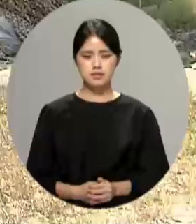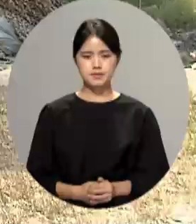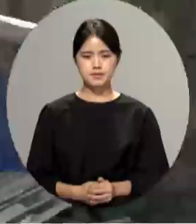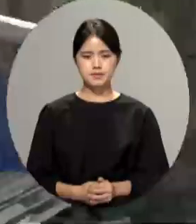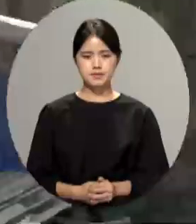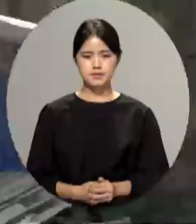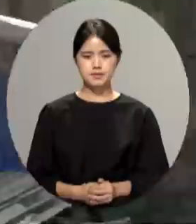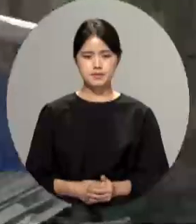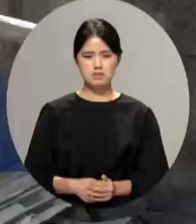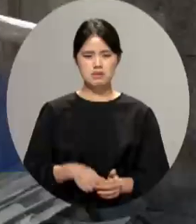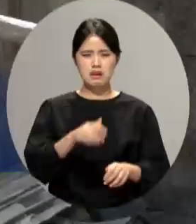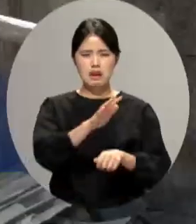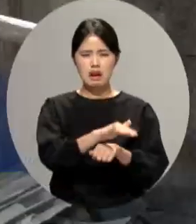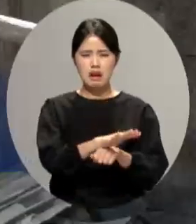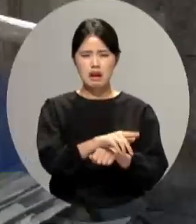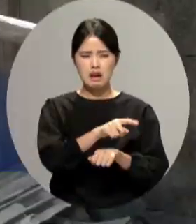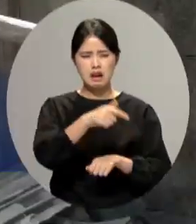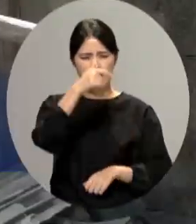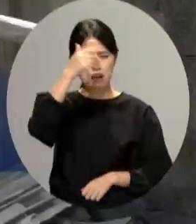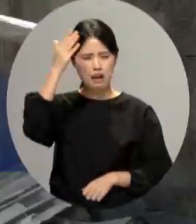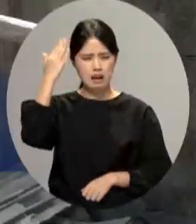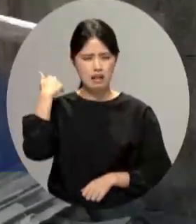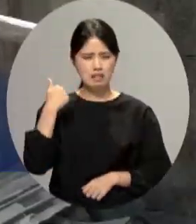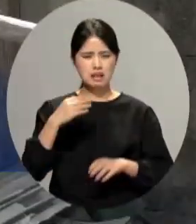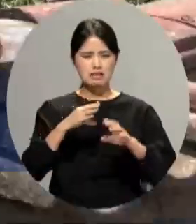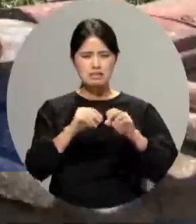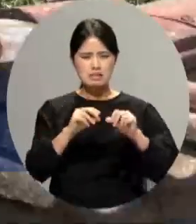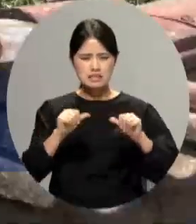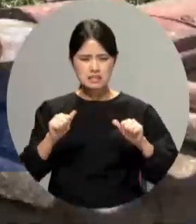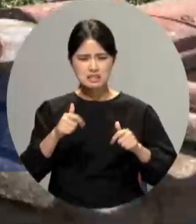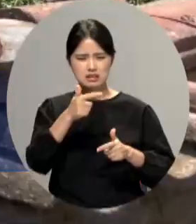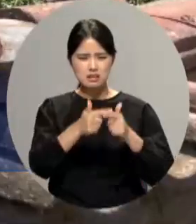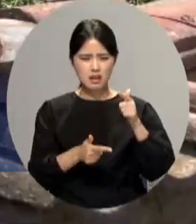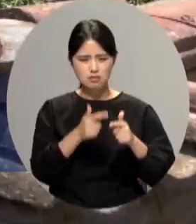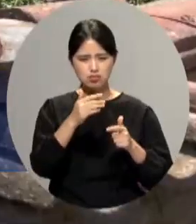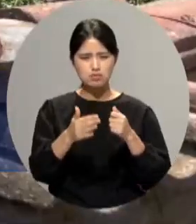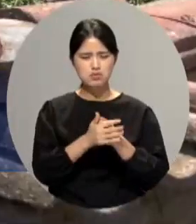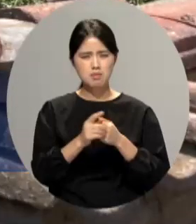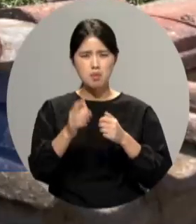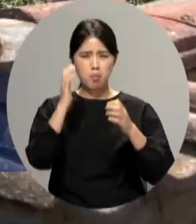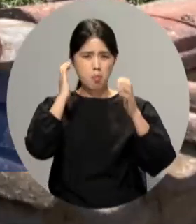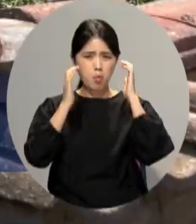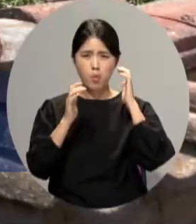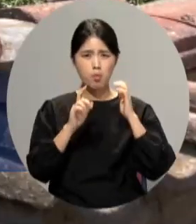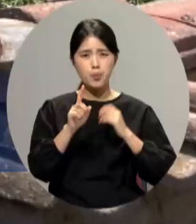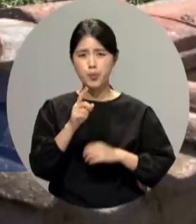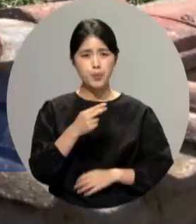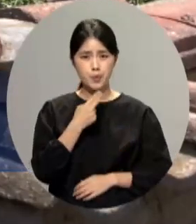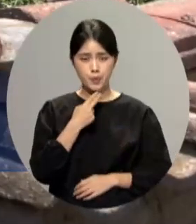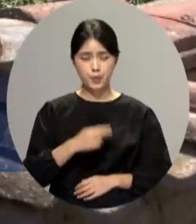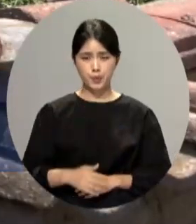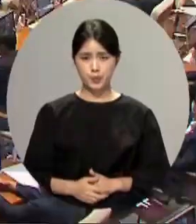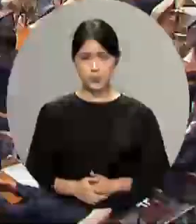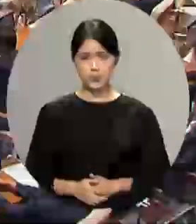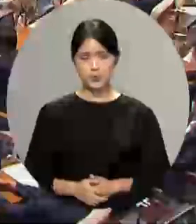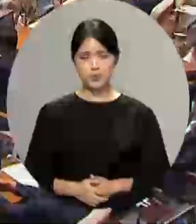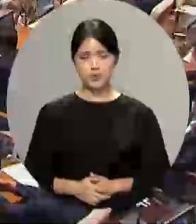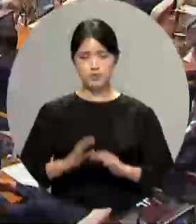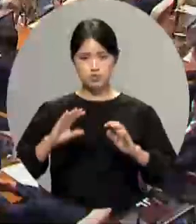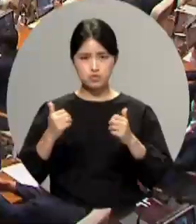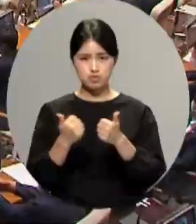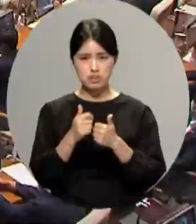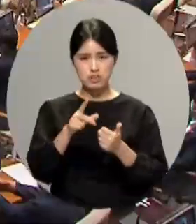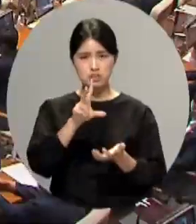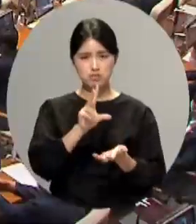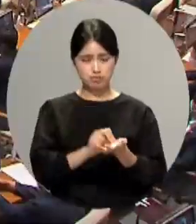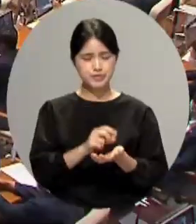동네는 옛날 흙집에 목주집들로 해서 사실 그렇게 복잡하지 않은 것이잖아요. 국회에서도